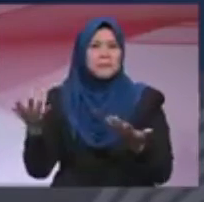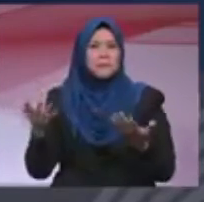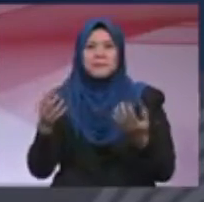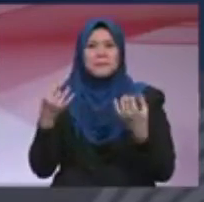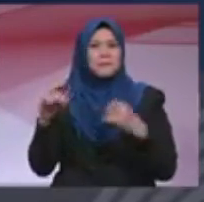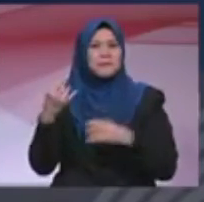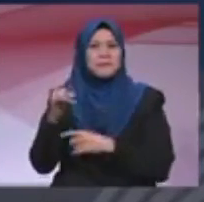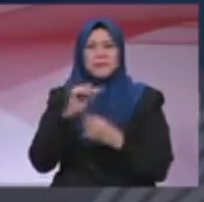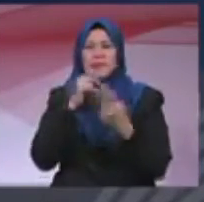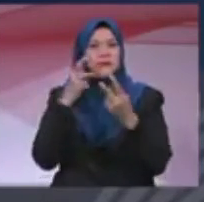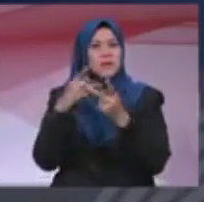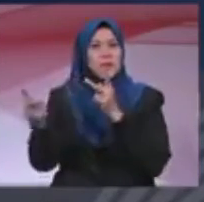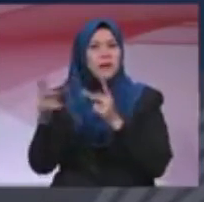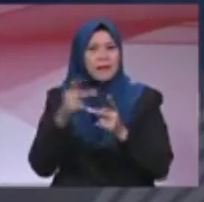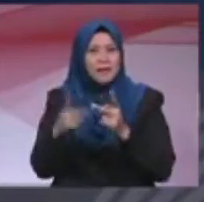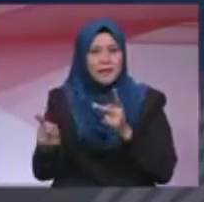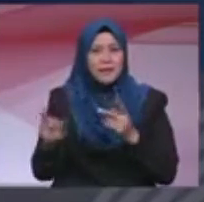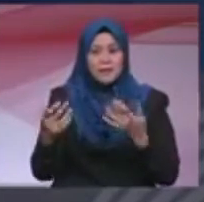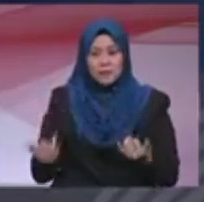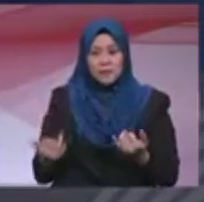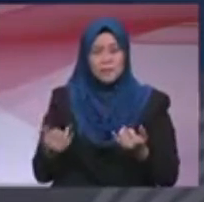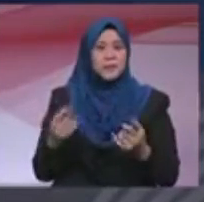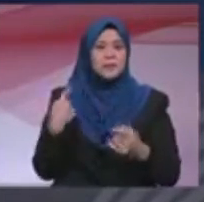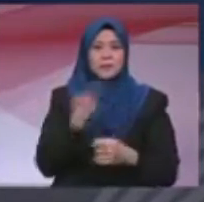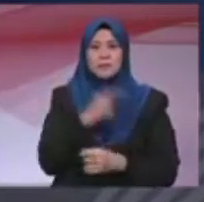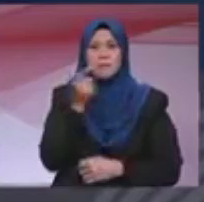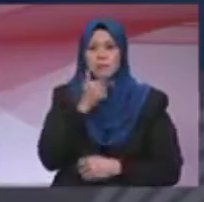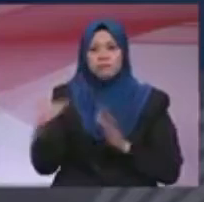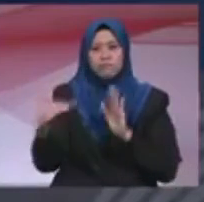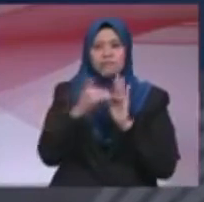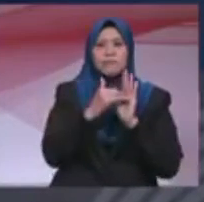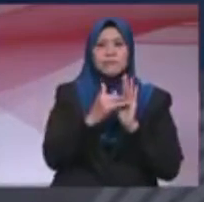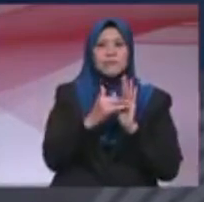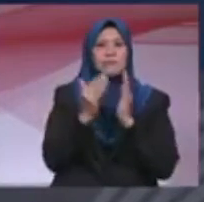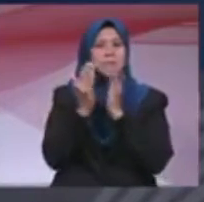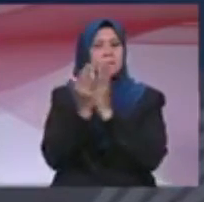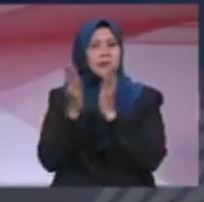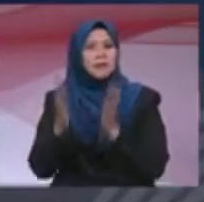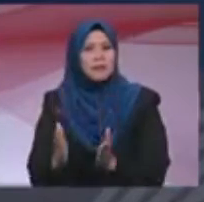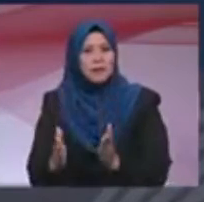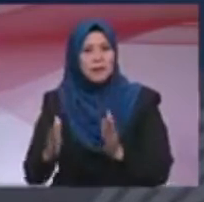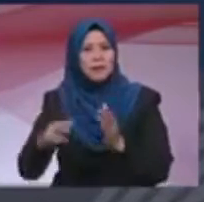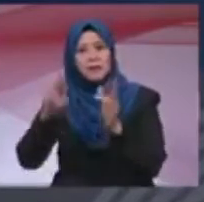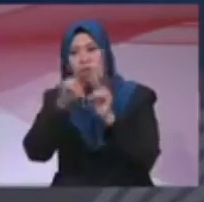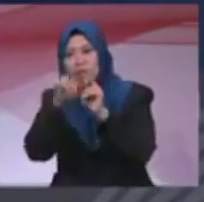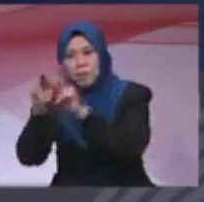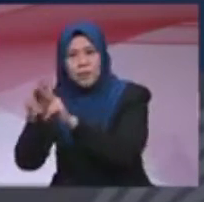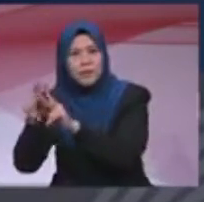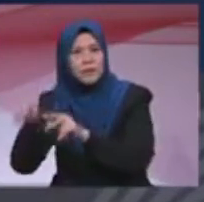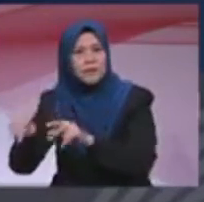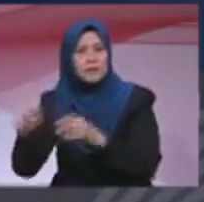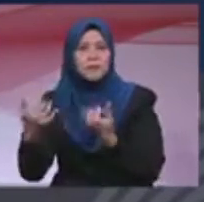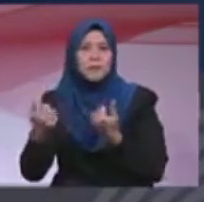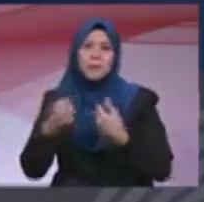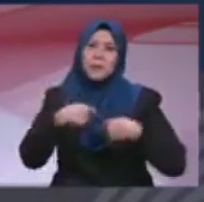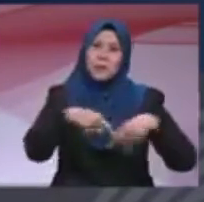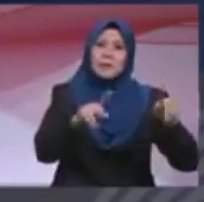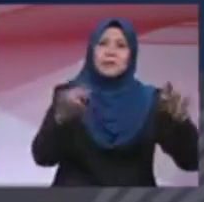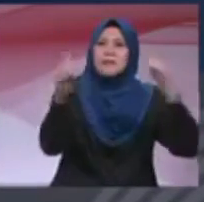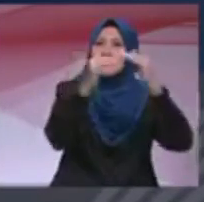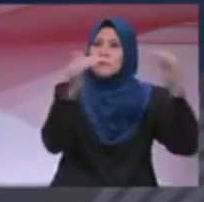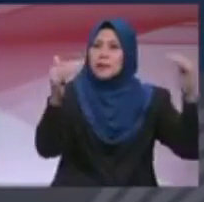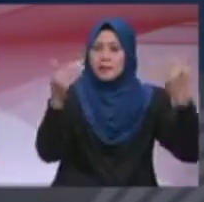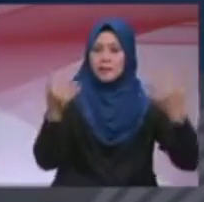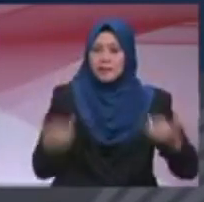dan kita tidak ingin menyekat anak-anak kita ini di luar bandar untuk mendapat ruang dan peluang yang sama seperti yang lain. Jadi